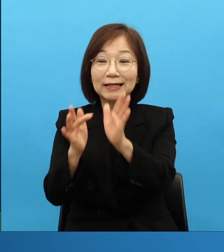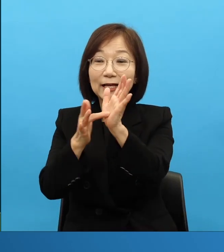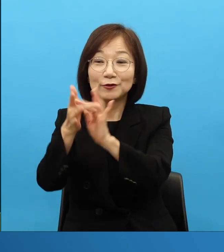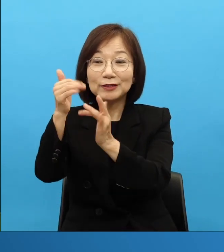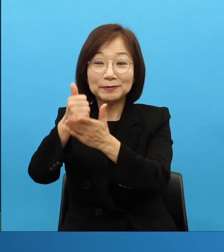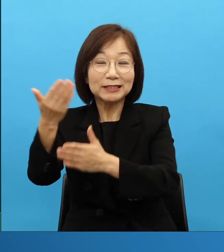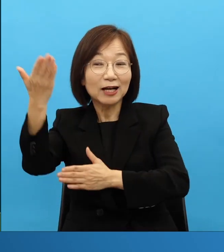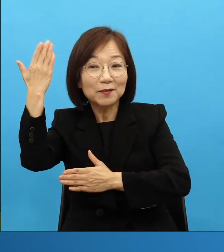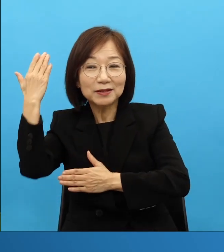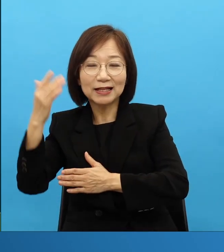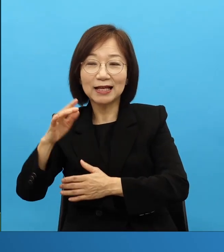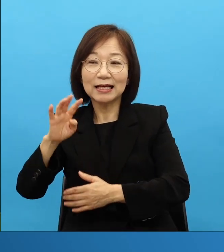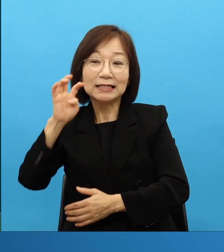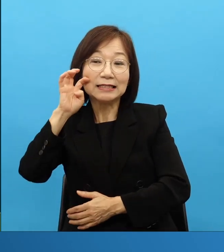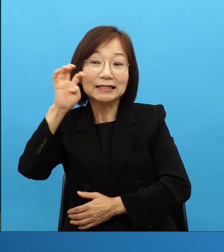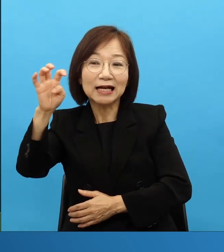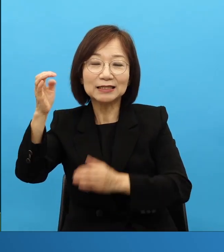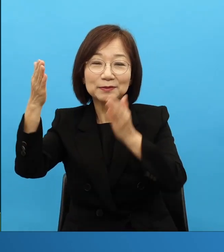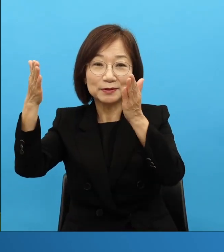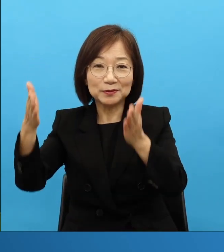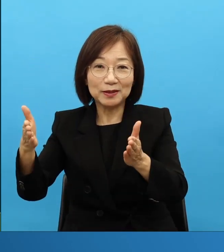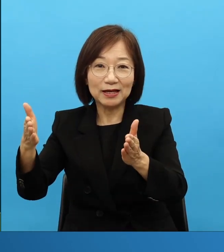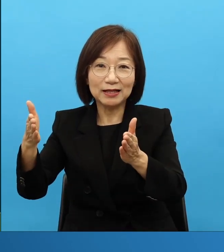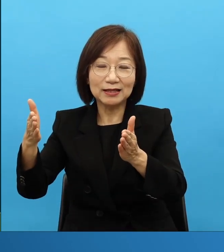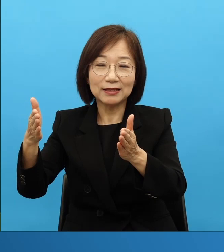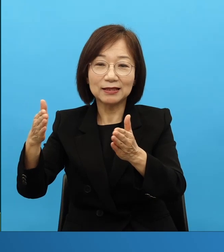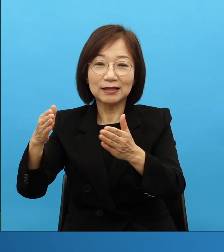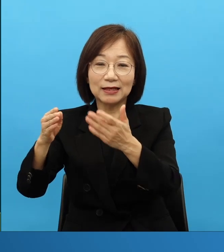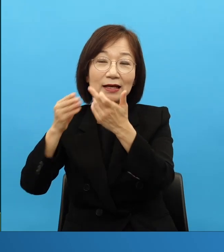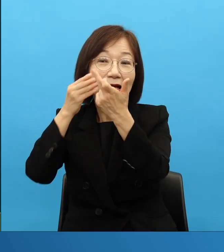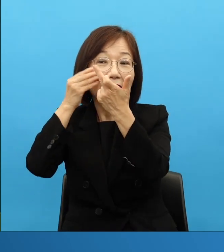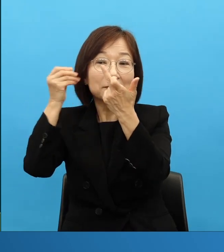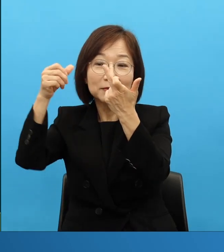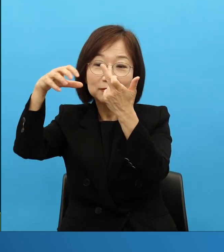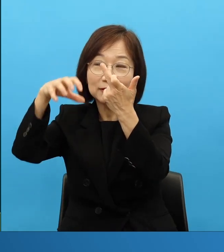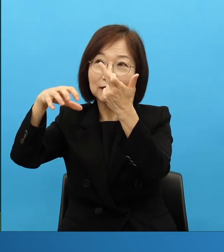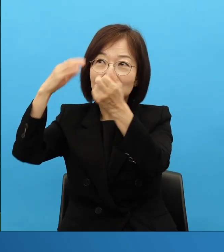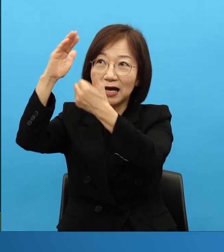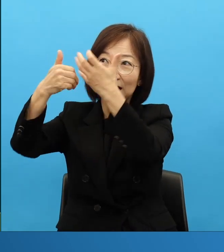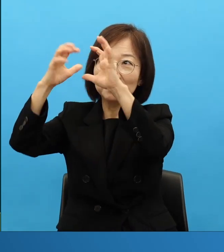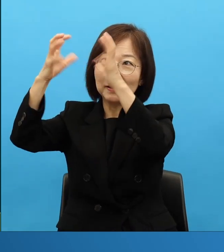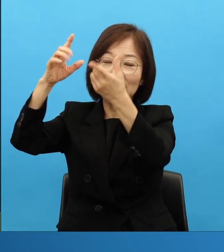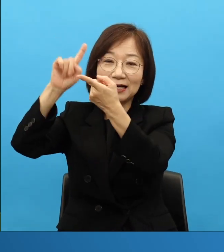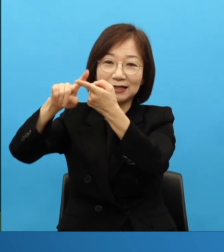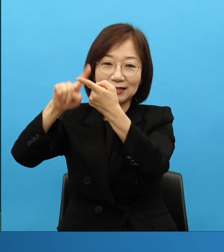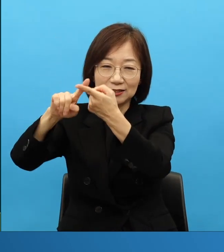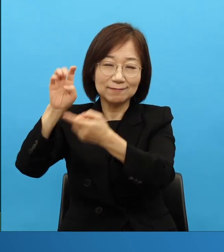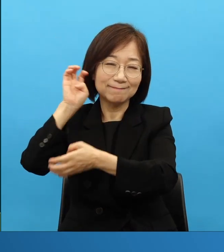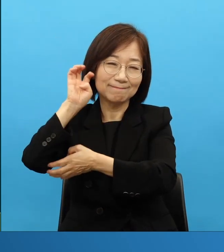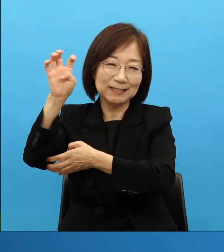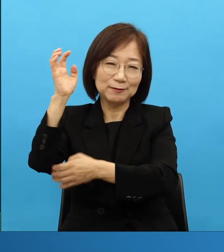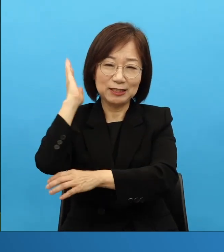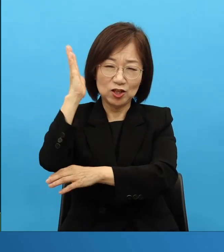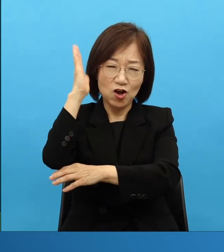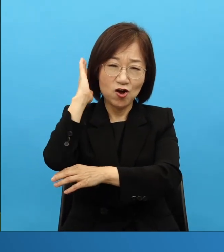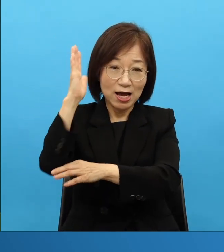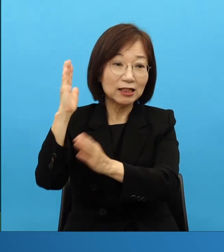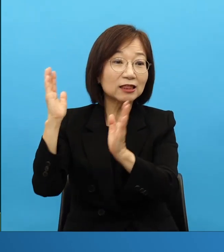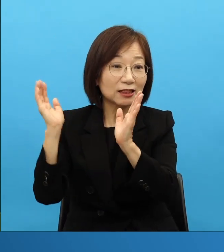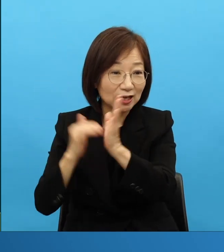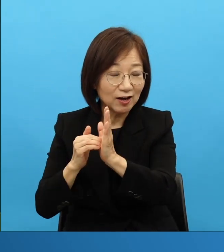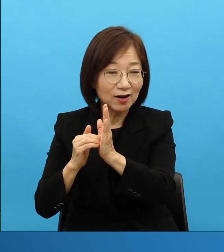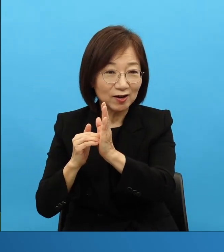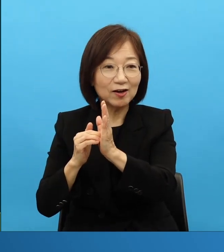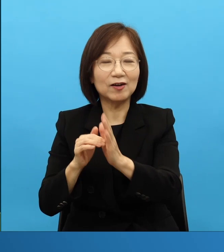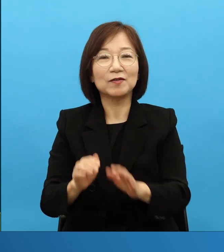동안 하나님 나라 일을 말씀하십니다. That is what Jesus proclaimed for 40 days on the Mount of Olives. 이 망대가 세팅된 거예요. 여러분 오늘